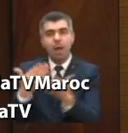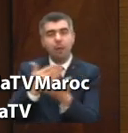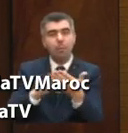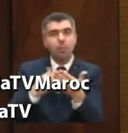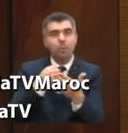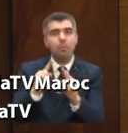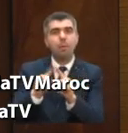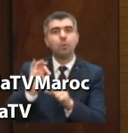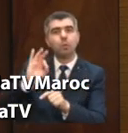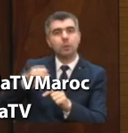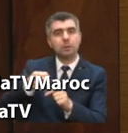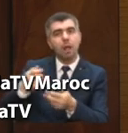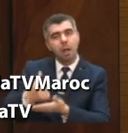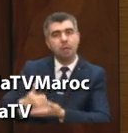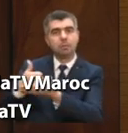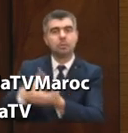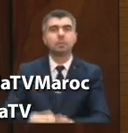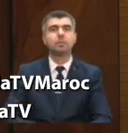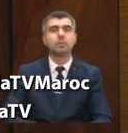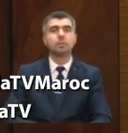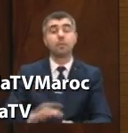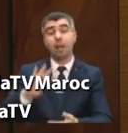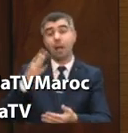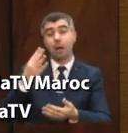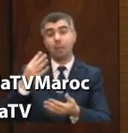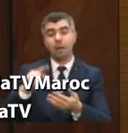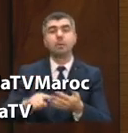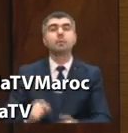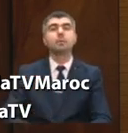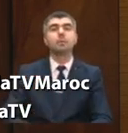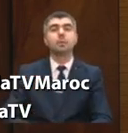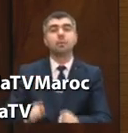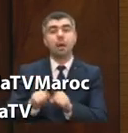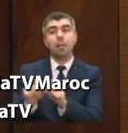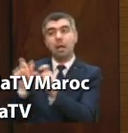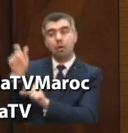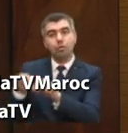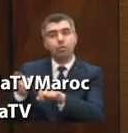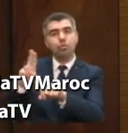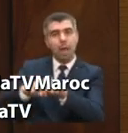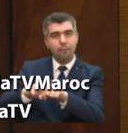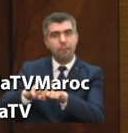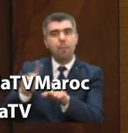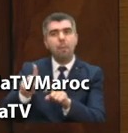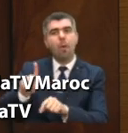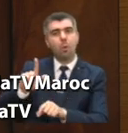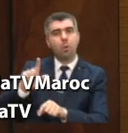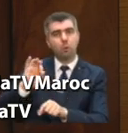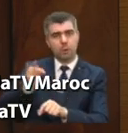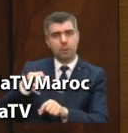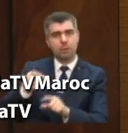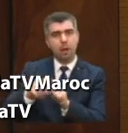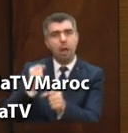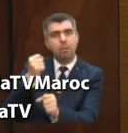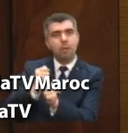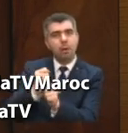أحقيتها بالاستفادة. رابعا، أما بالنسبة للمشغل الذي شرع فعليا في مزاولة نشاطه خلال الفترة